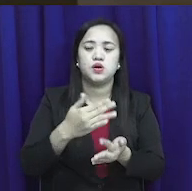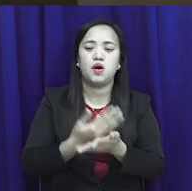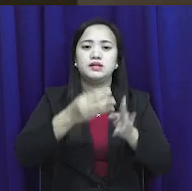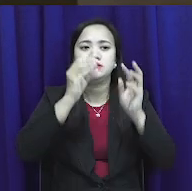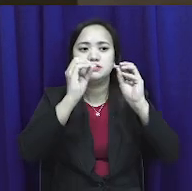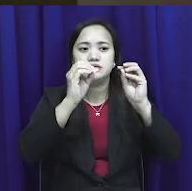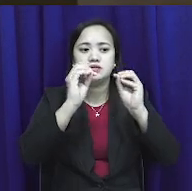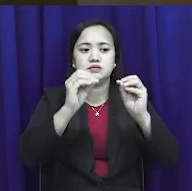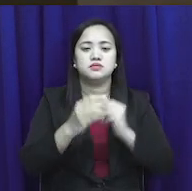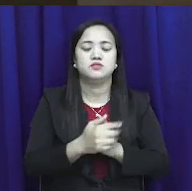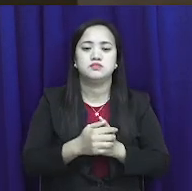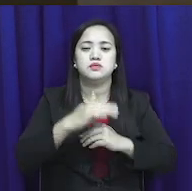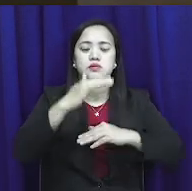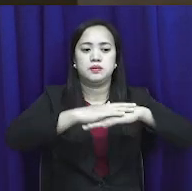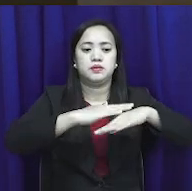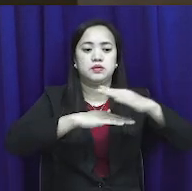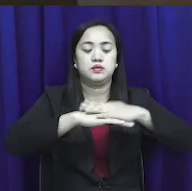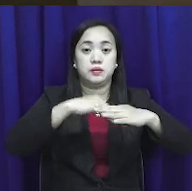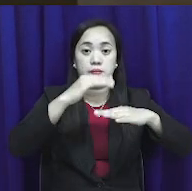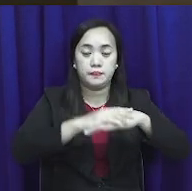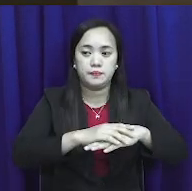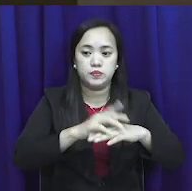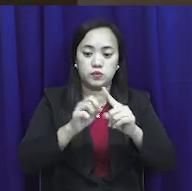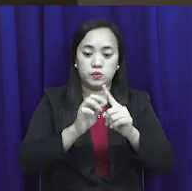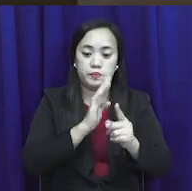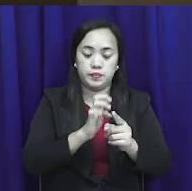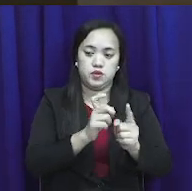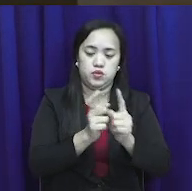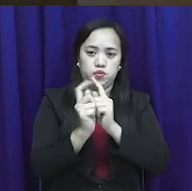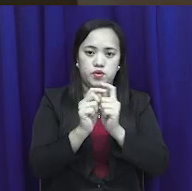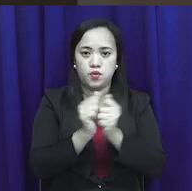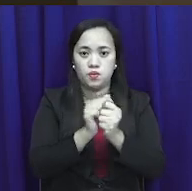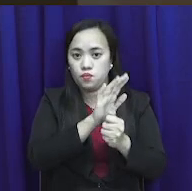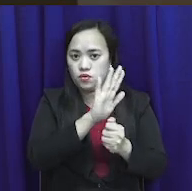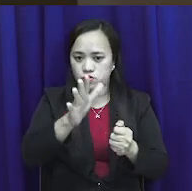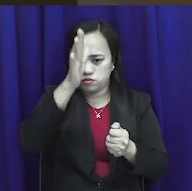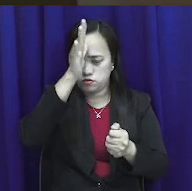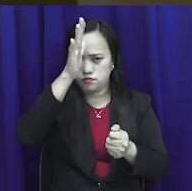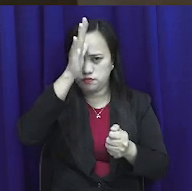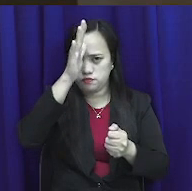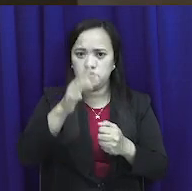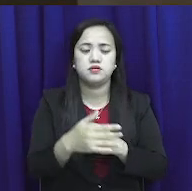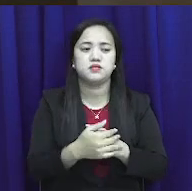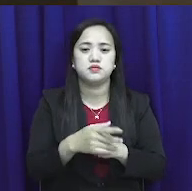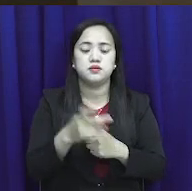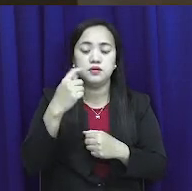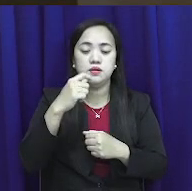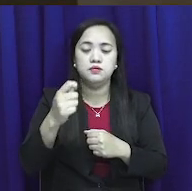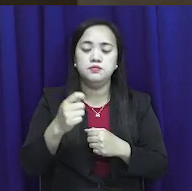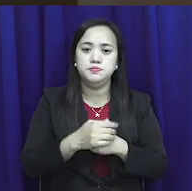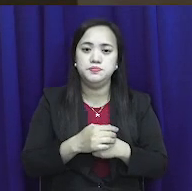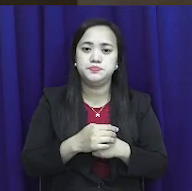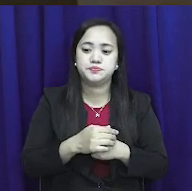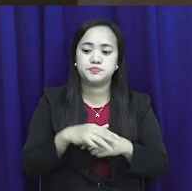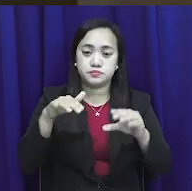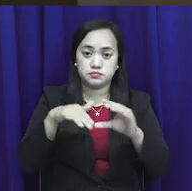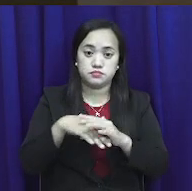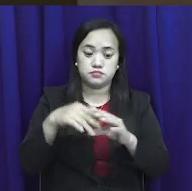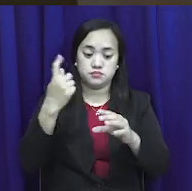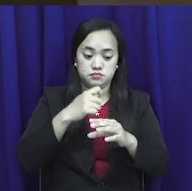kalalakihan hinubog kayo na makasama yung mga tatay sa pagtatrabaho sa labas yung mga kababaihan pagtatrabaho sa loob ng